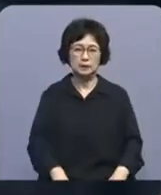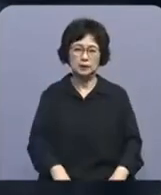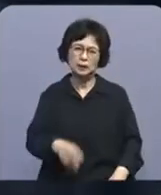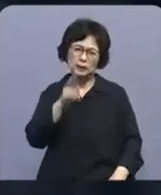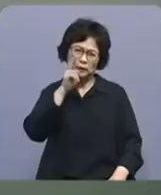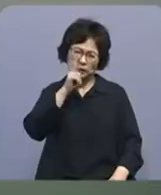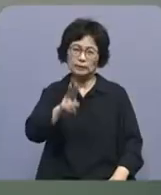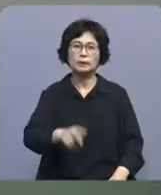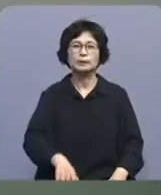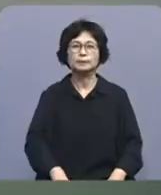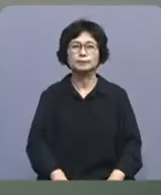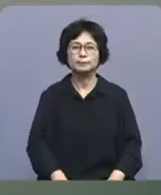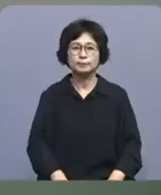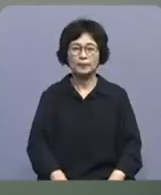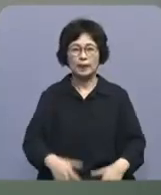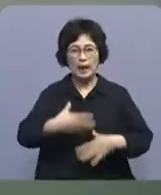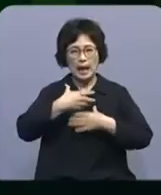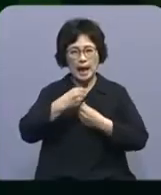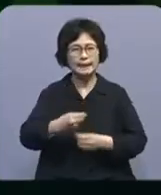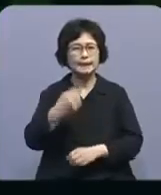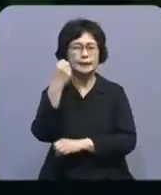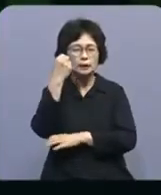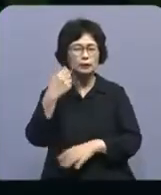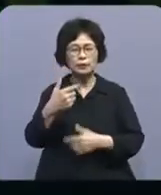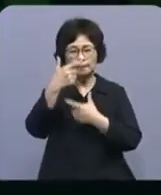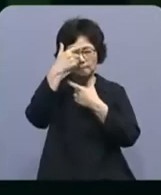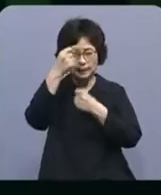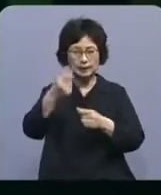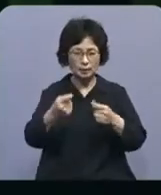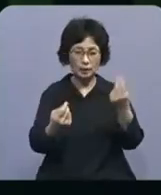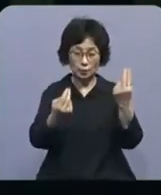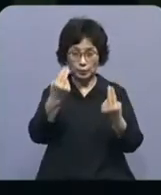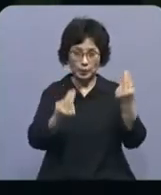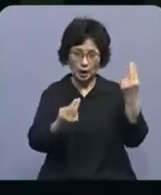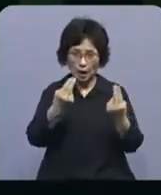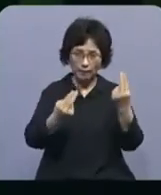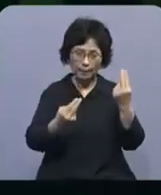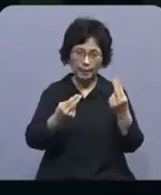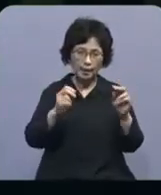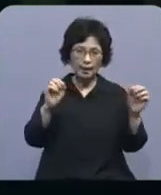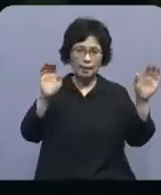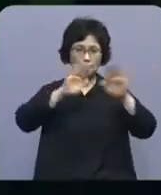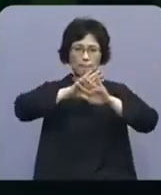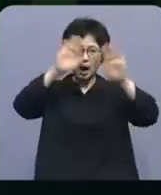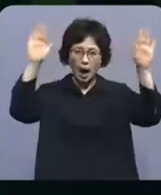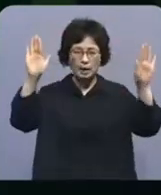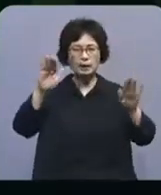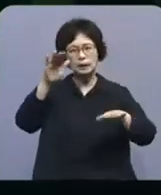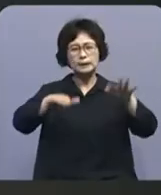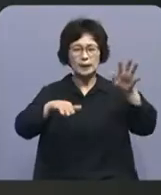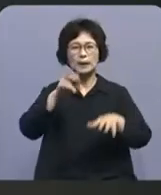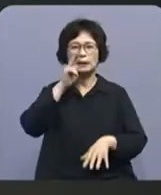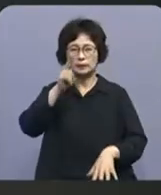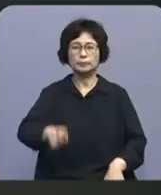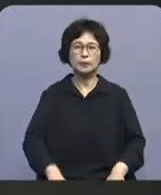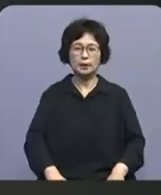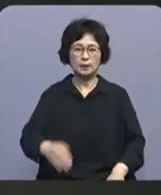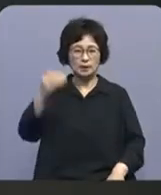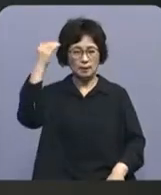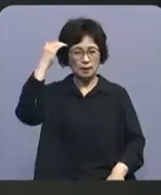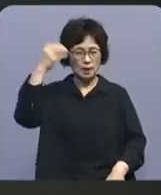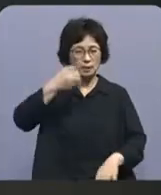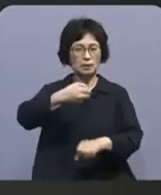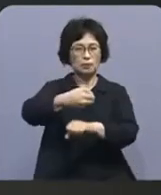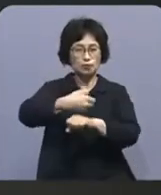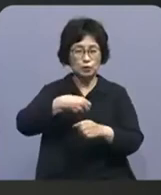높은 겁니다 안전 기준에 맞는 제품과 비교해 봐도 밝기 차이가 매우 두드러집니다 국내 수입과 판매가